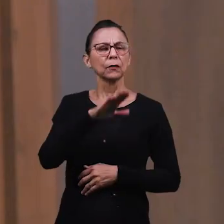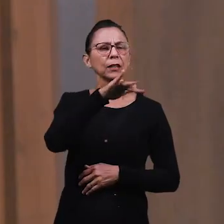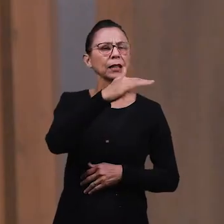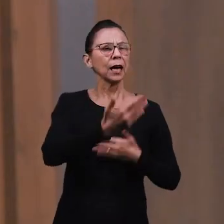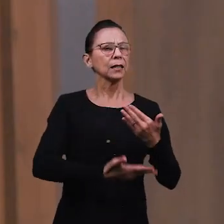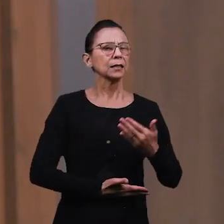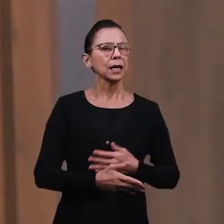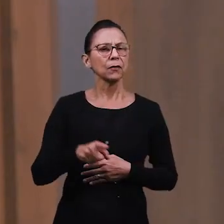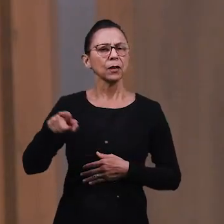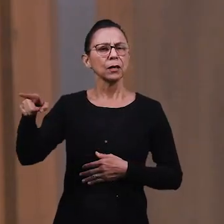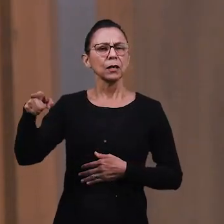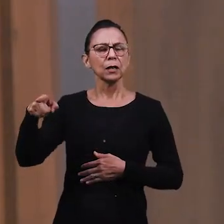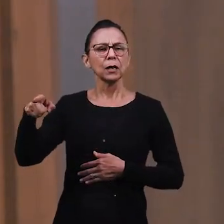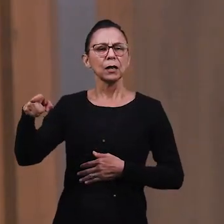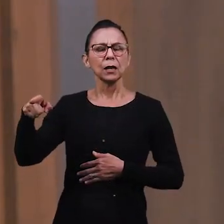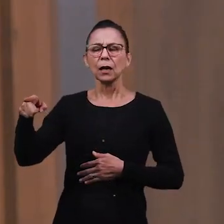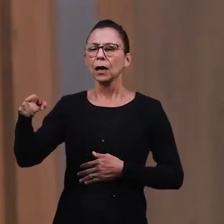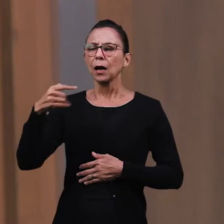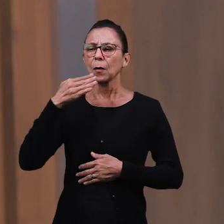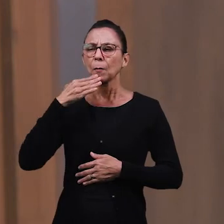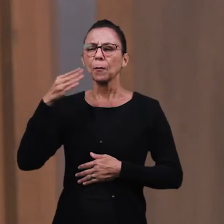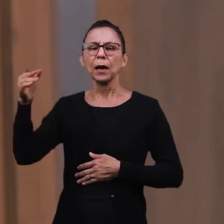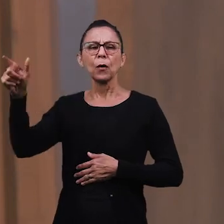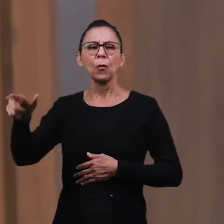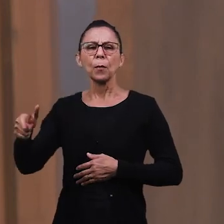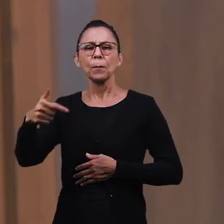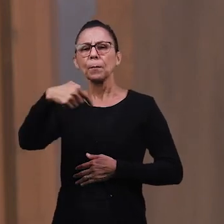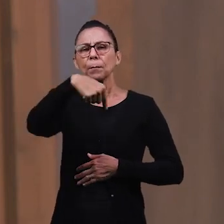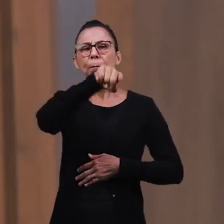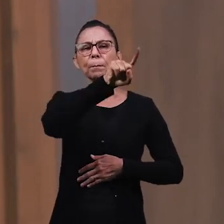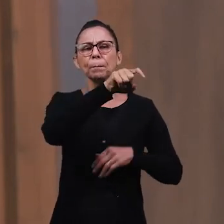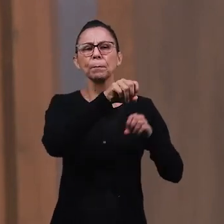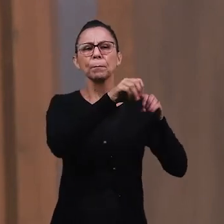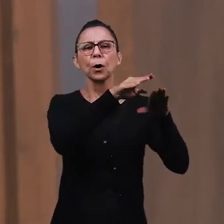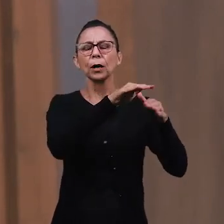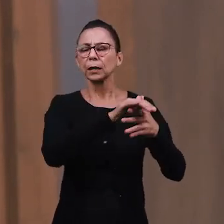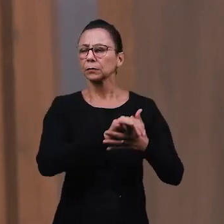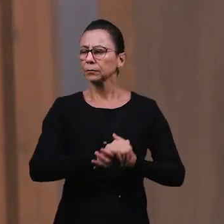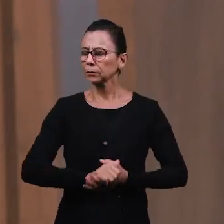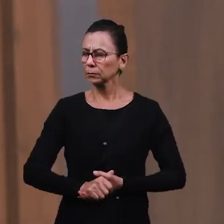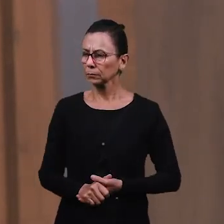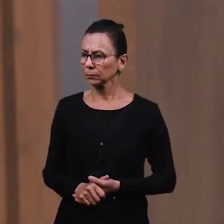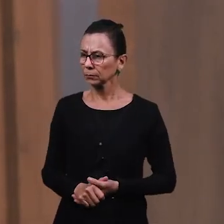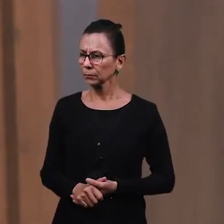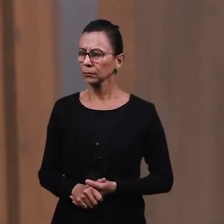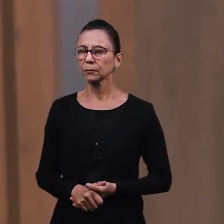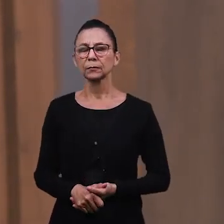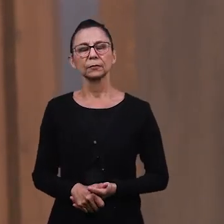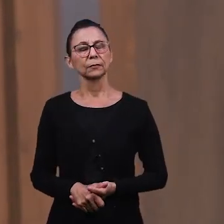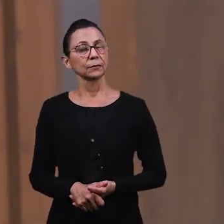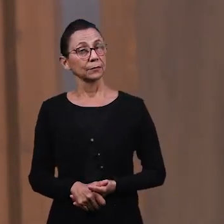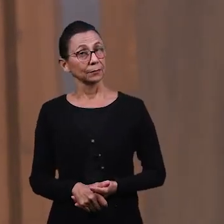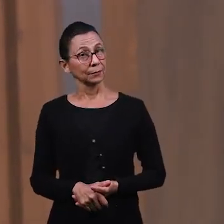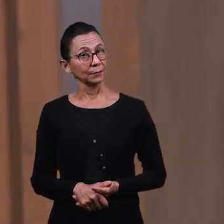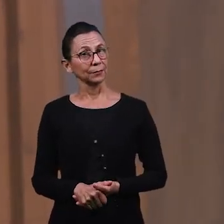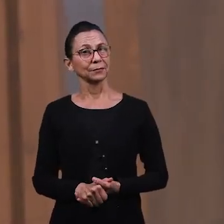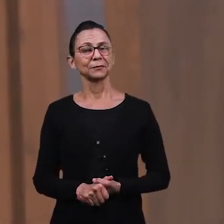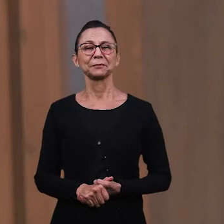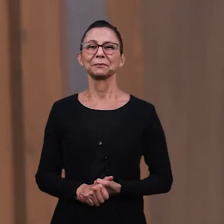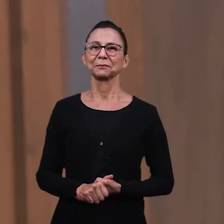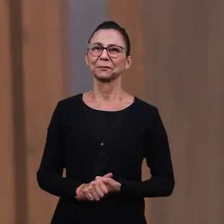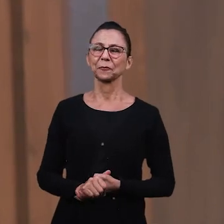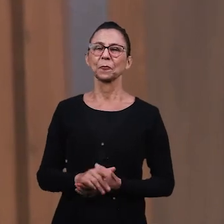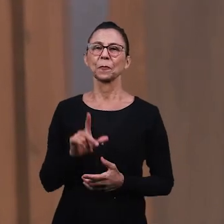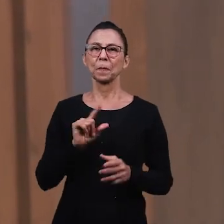l'enlever de la fête. Jésus a fini cette parabole en disant, beaucoup sont appelés, mais peu